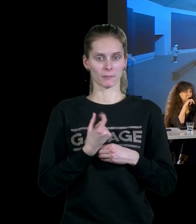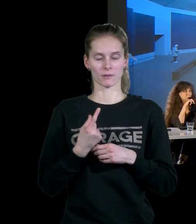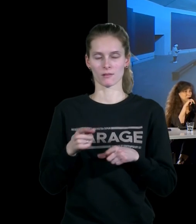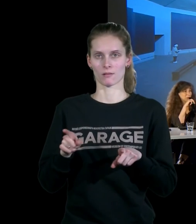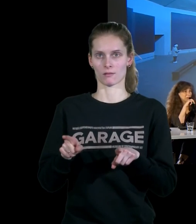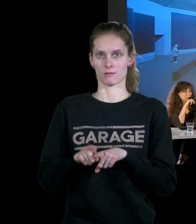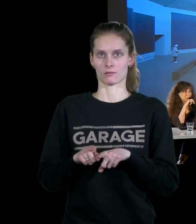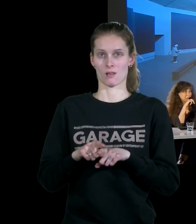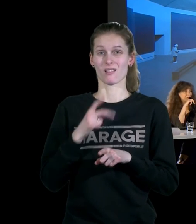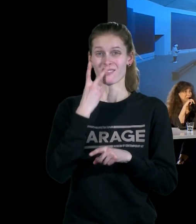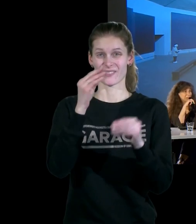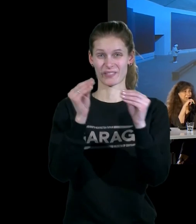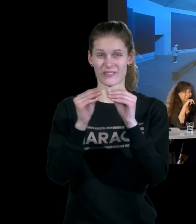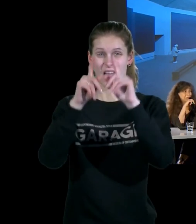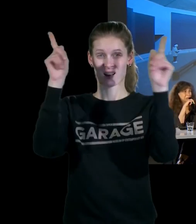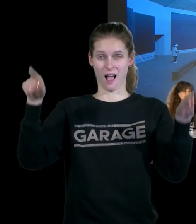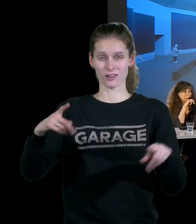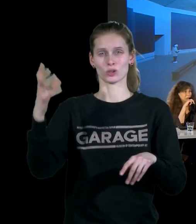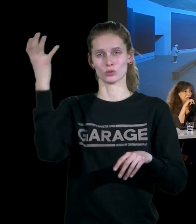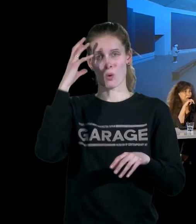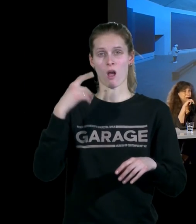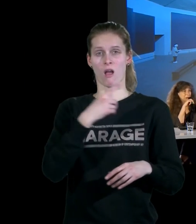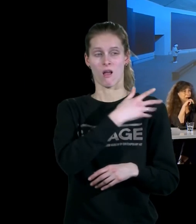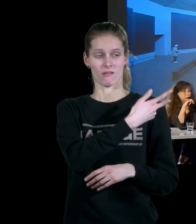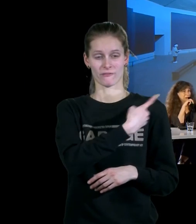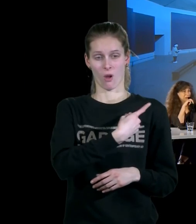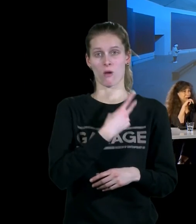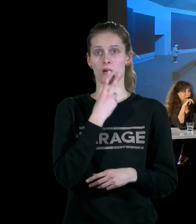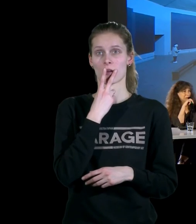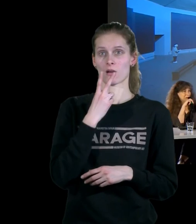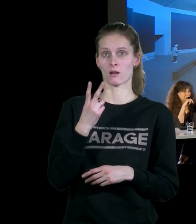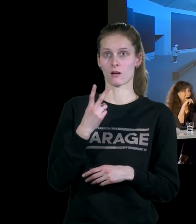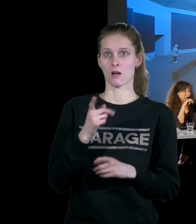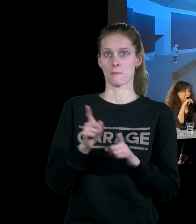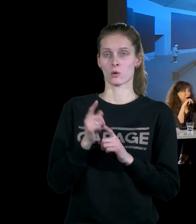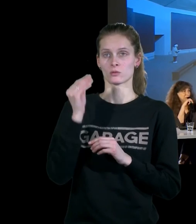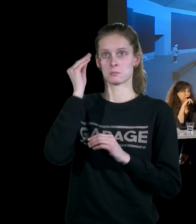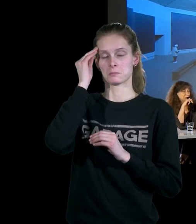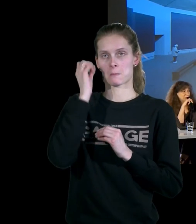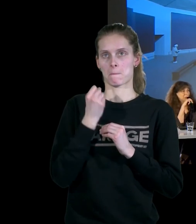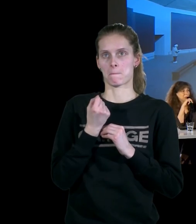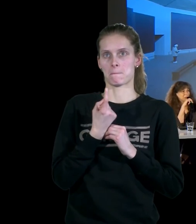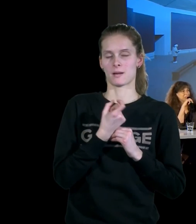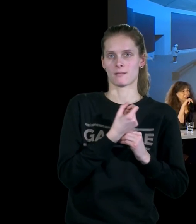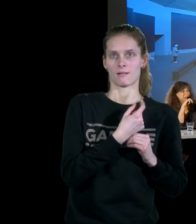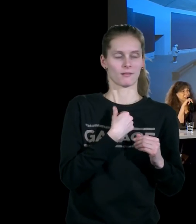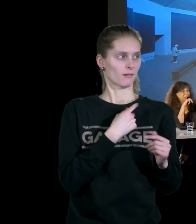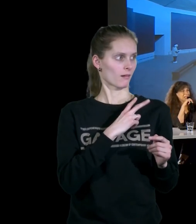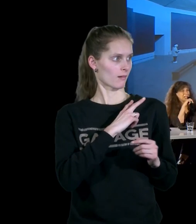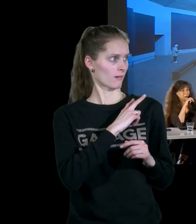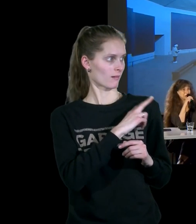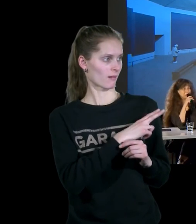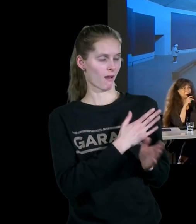вот эту черную картину два человека, независимо друг от друга, считывают, как вот этот самый темный час ночи, в котором начинается